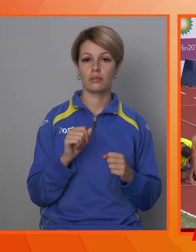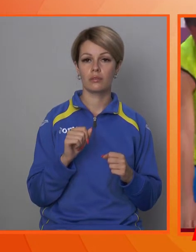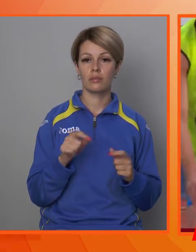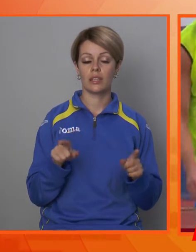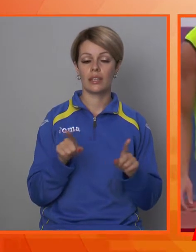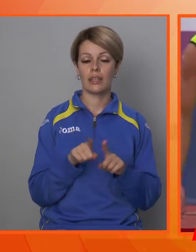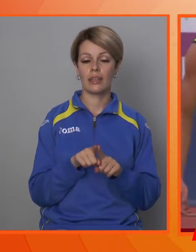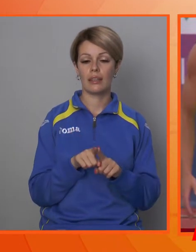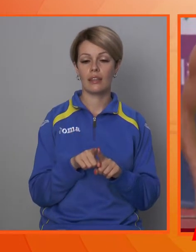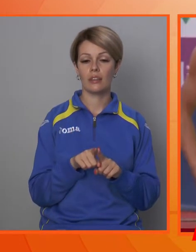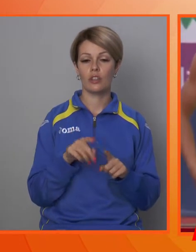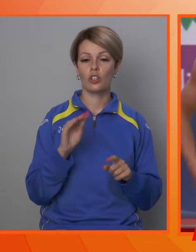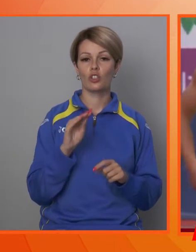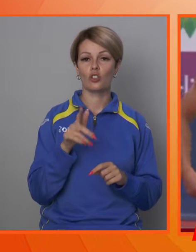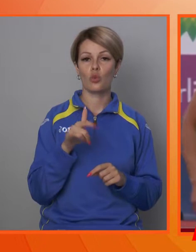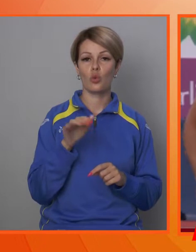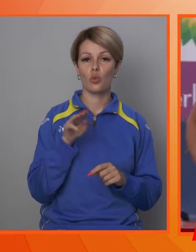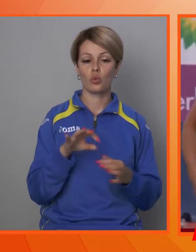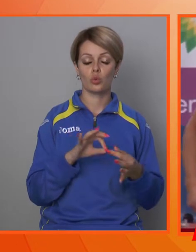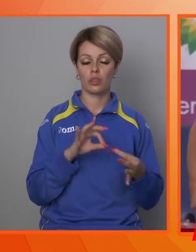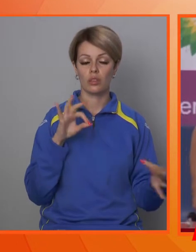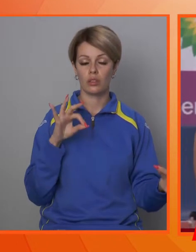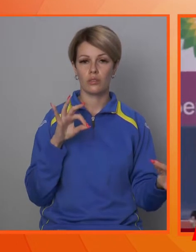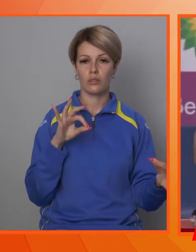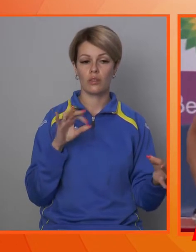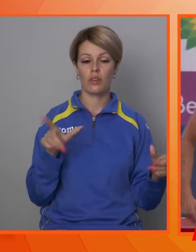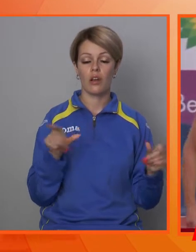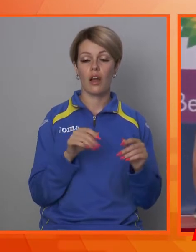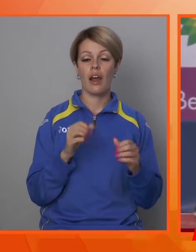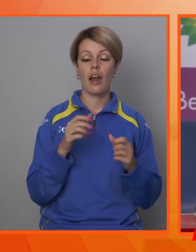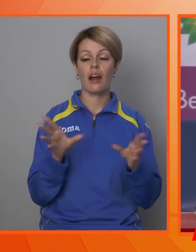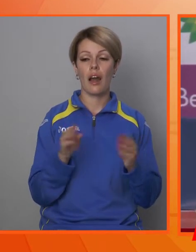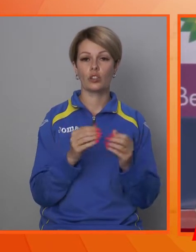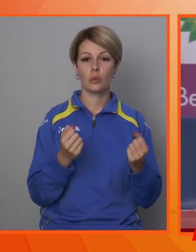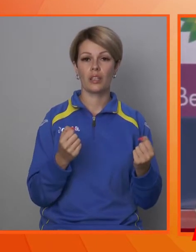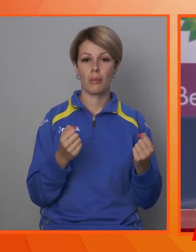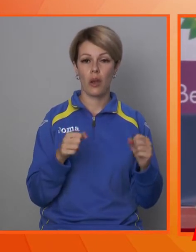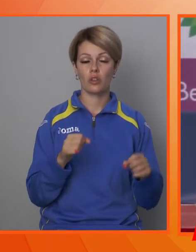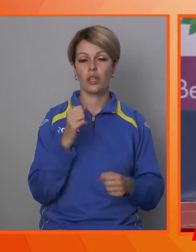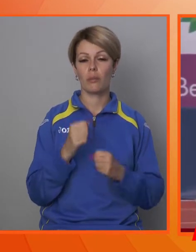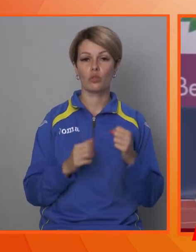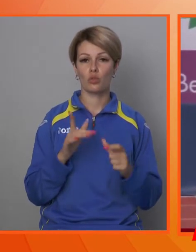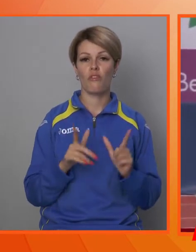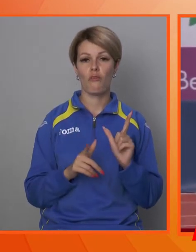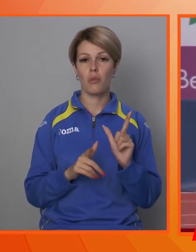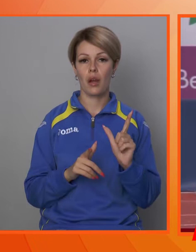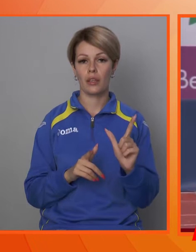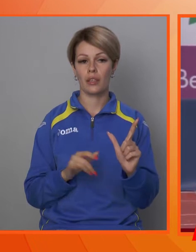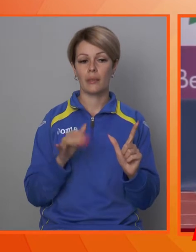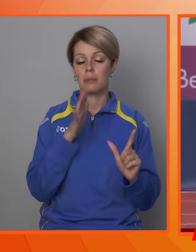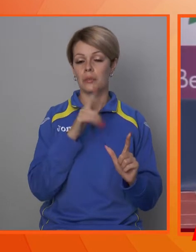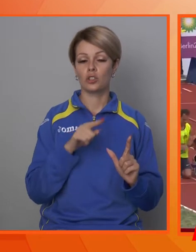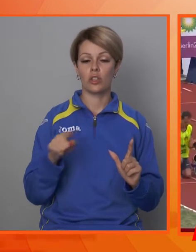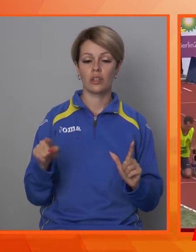такий жгут. Вони разом за нього отримуються і бігуть в парі. І під